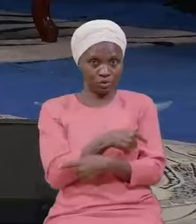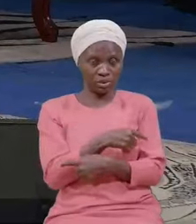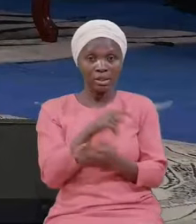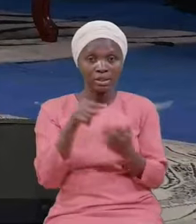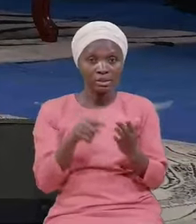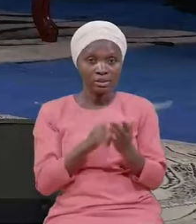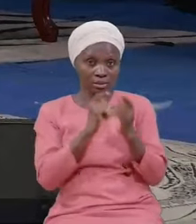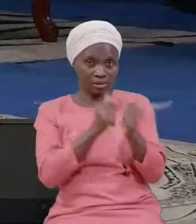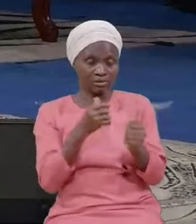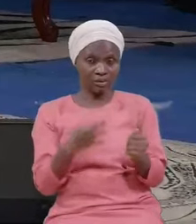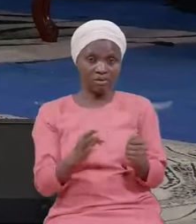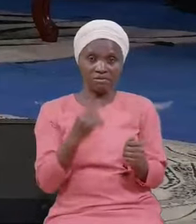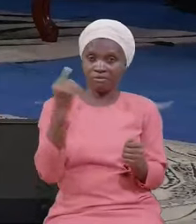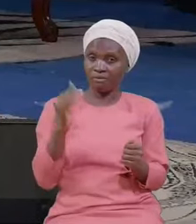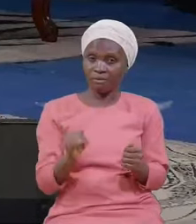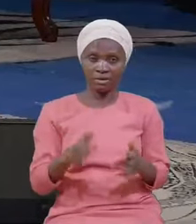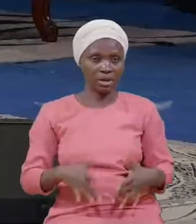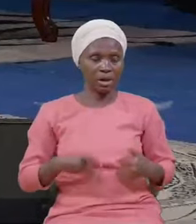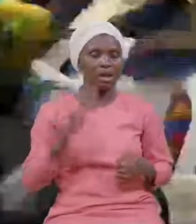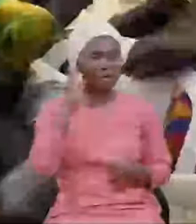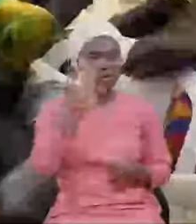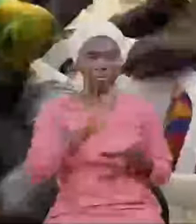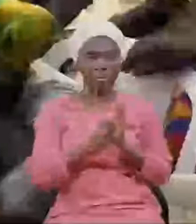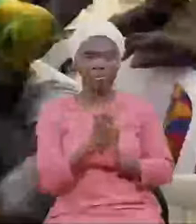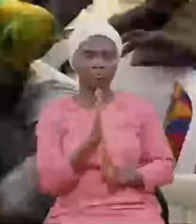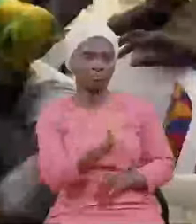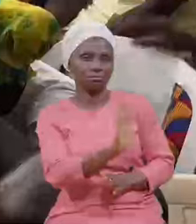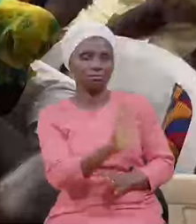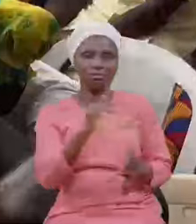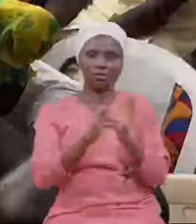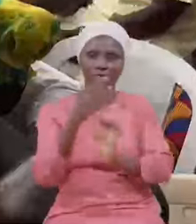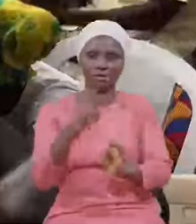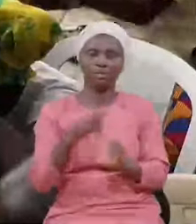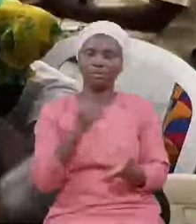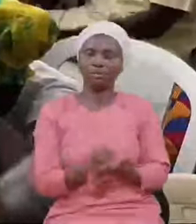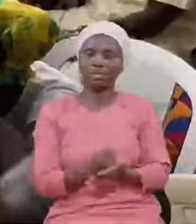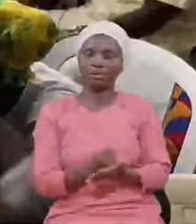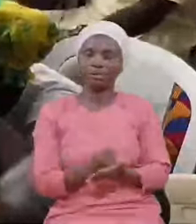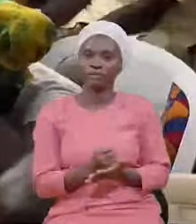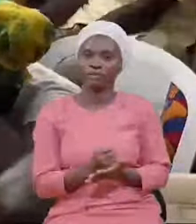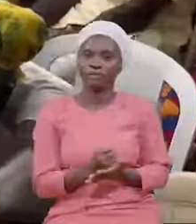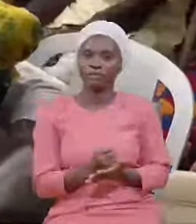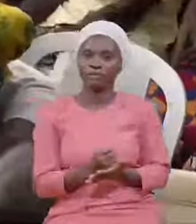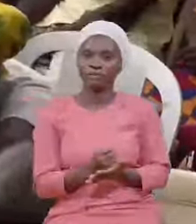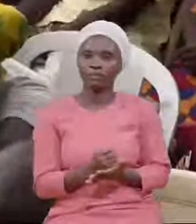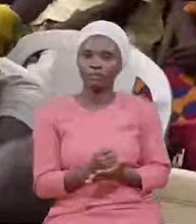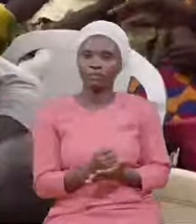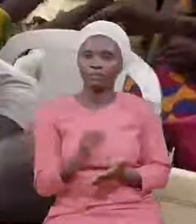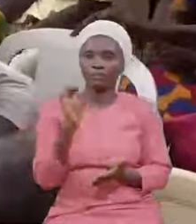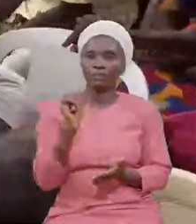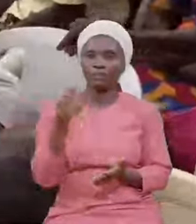don de la vie éternelle sera pour toi au nom de Jésus. En Éphésiens